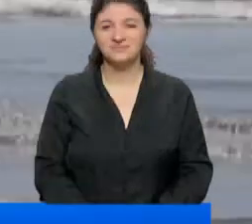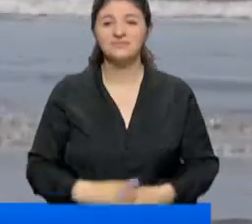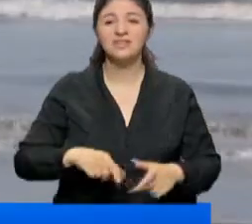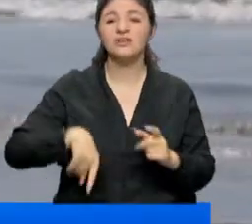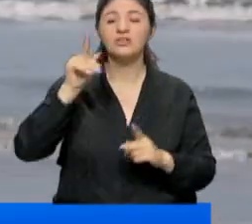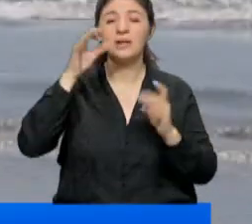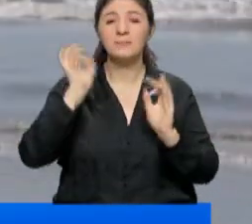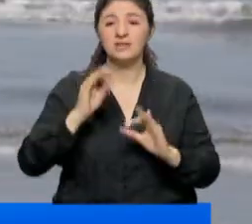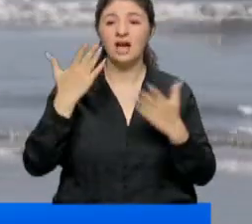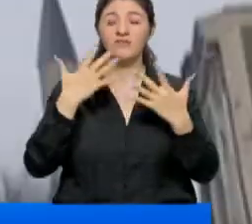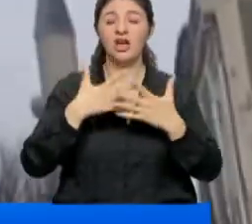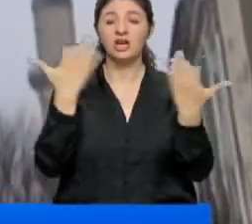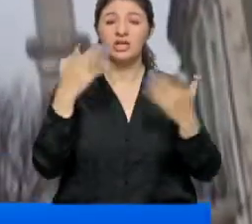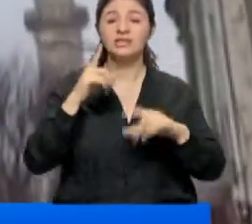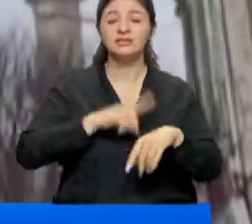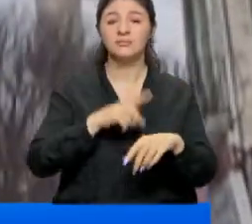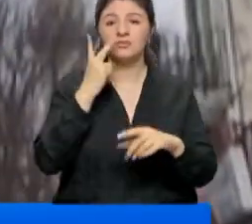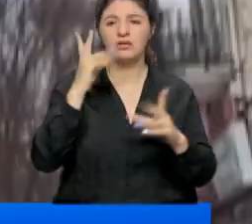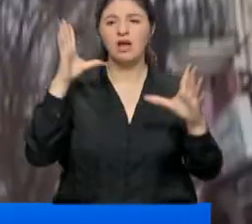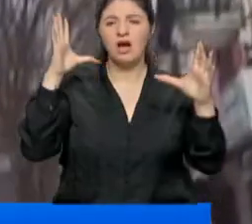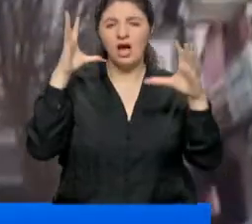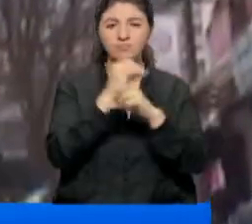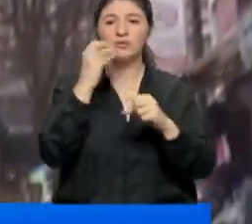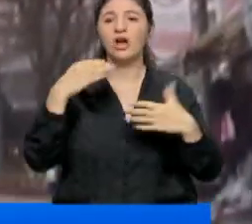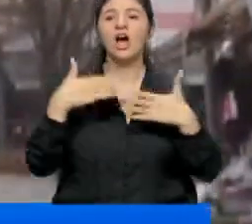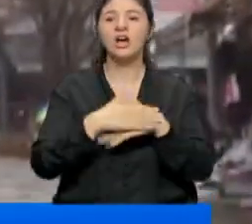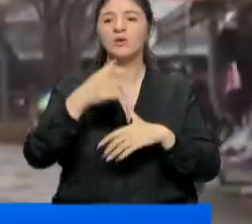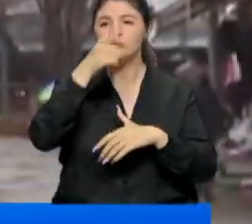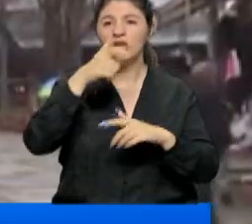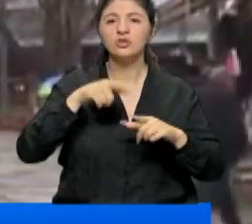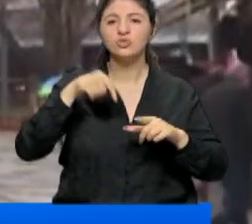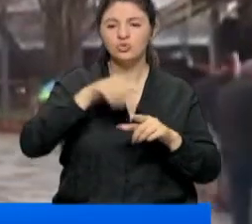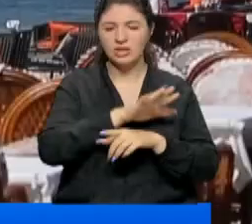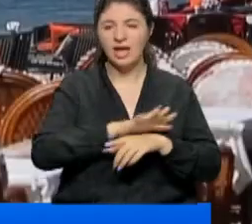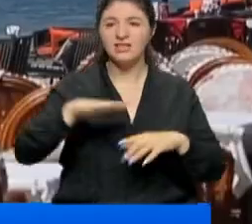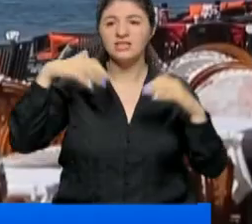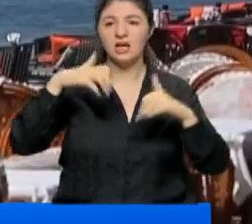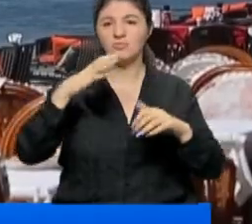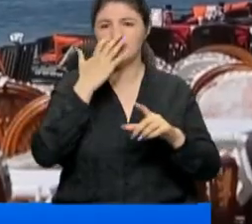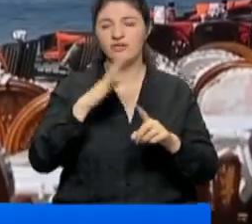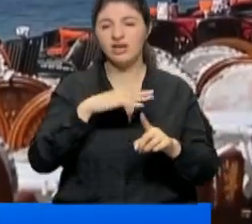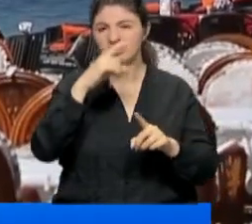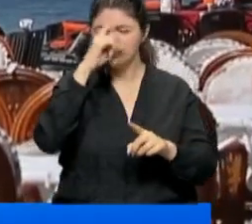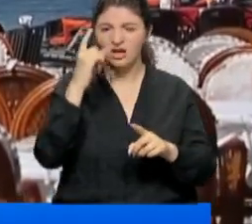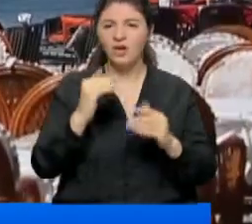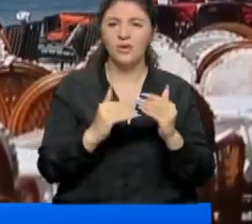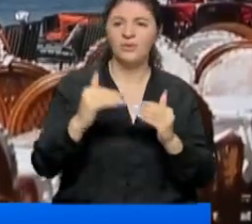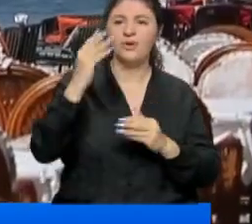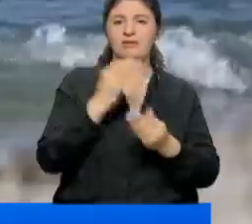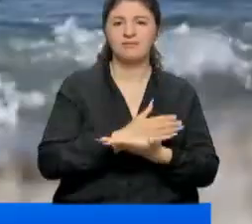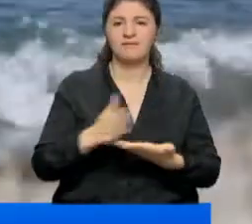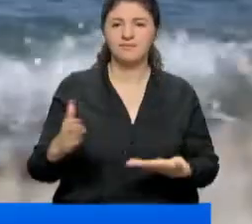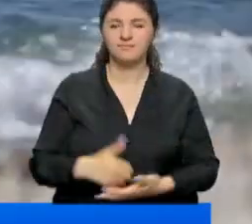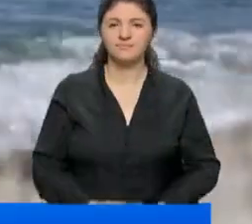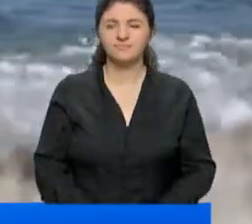o güne başlarken hava açık zamanla yer yer kapatacak Akşama Yurdum güneyinde yağış bekleniyor sıcaklıklar sağa artışını